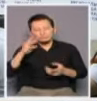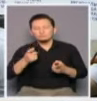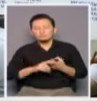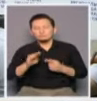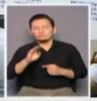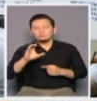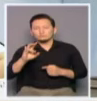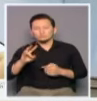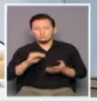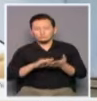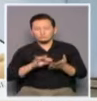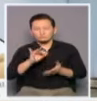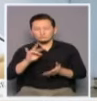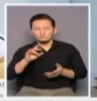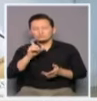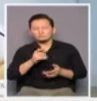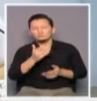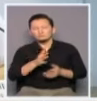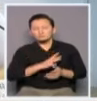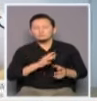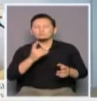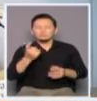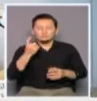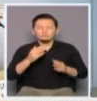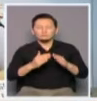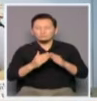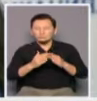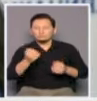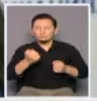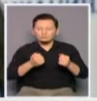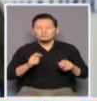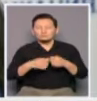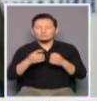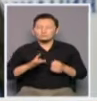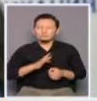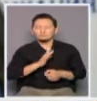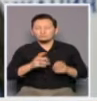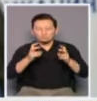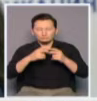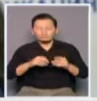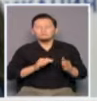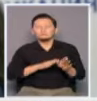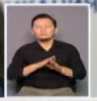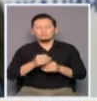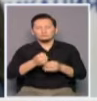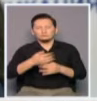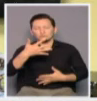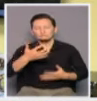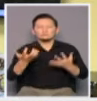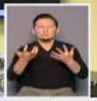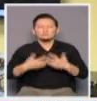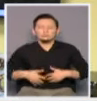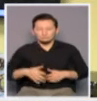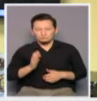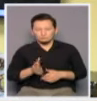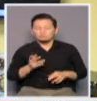ЖСН толтырылған жағдайда құқық бұзушының атындағы жылжымалы мүлік қылмыстық немесе әкімшілік жауапкершілікке тартылғандығы туралы деректер автоматты түрде